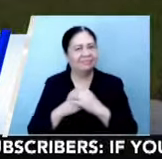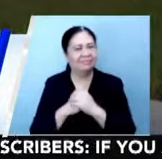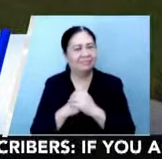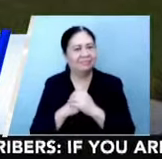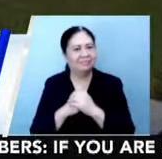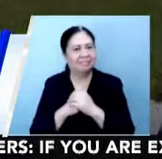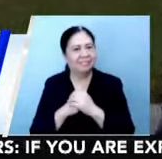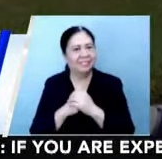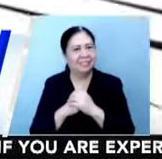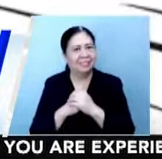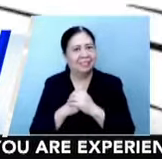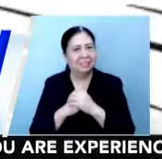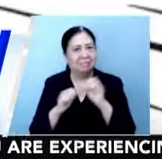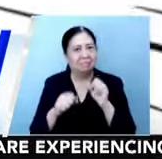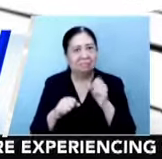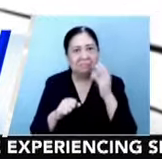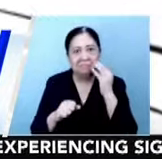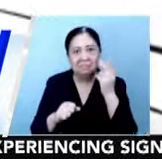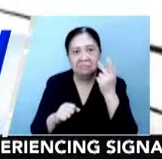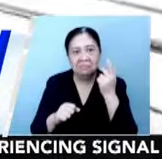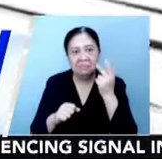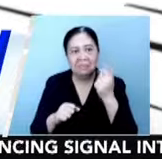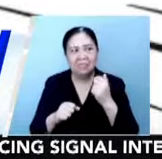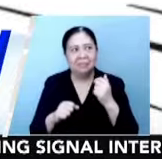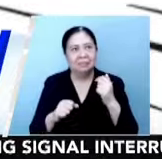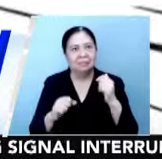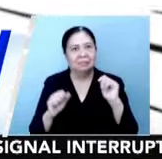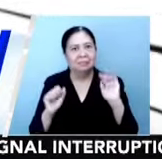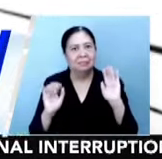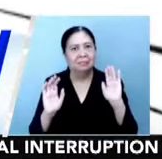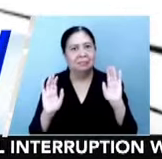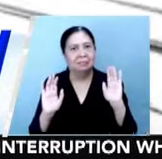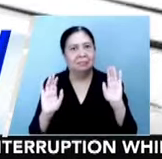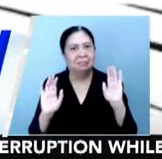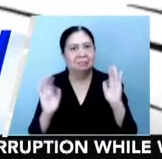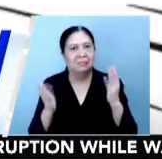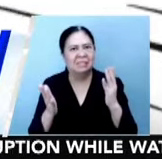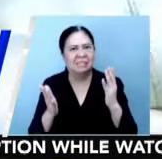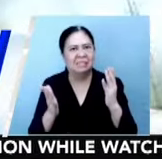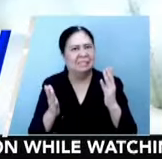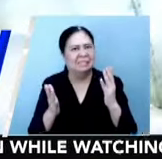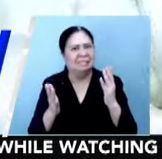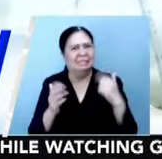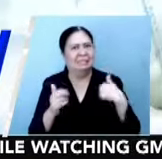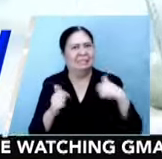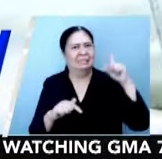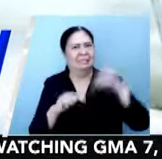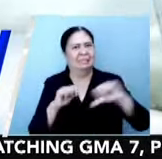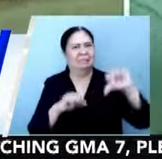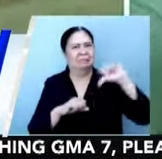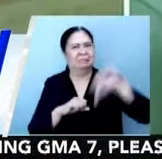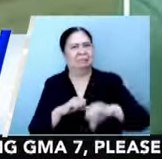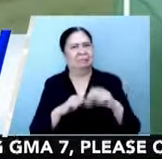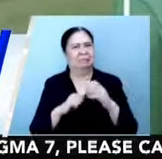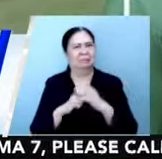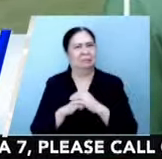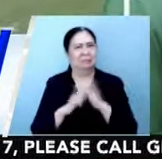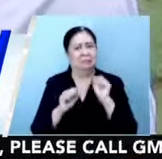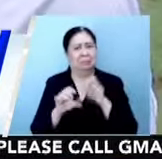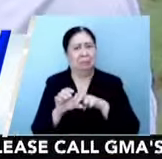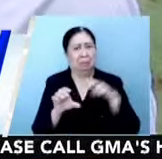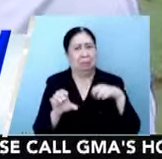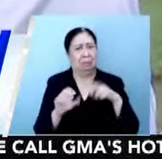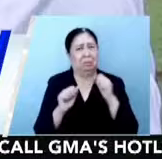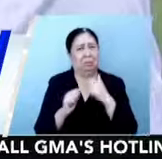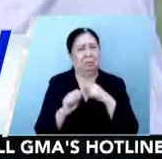Nasubukan ko yun? Parang hindi kaya ng kaluluwa ko. Pwede pa bang mag-backout, guys? Pwede pa po bang